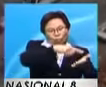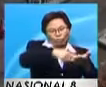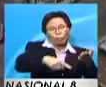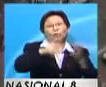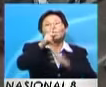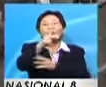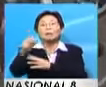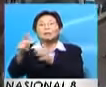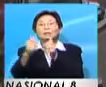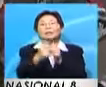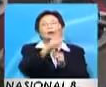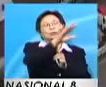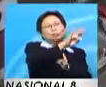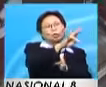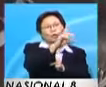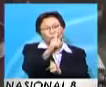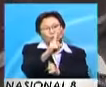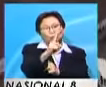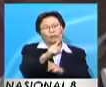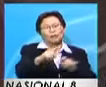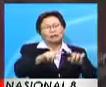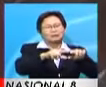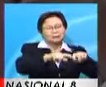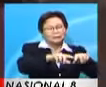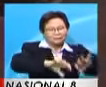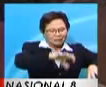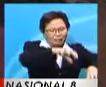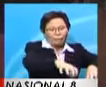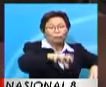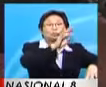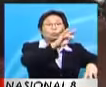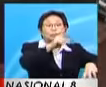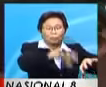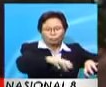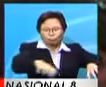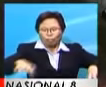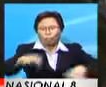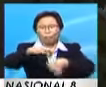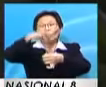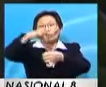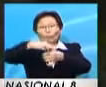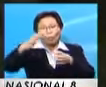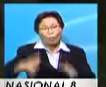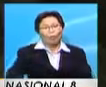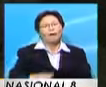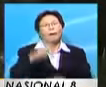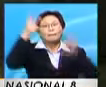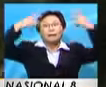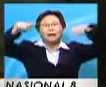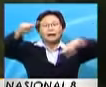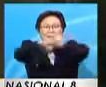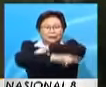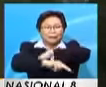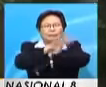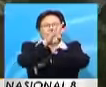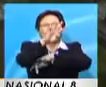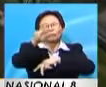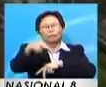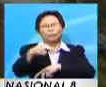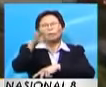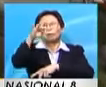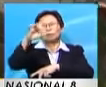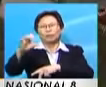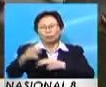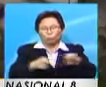Qualcomm USA dengan 71 saluran mengundi menurut negeri Ahmad Adli Abdullah 4810t